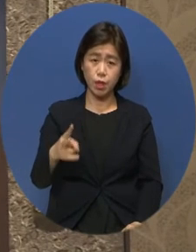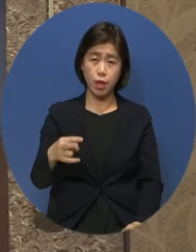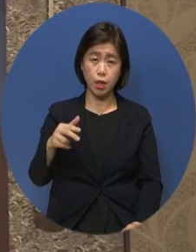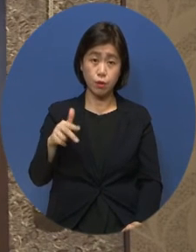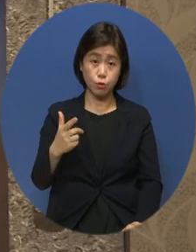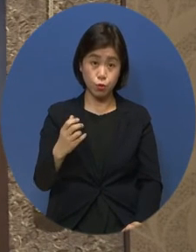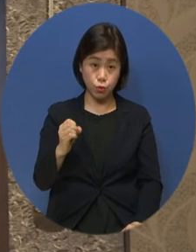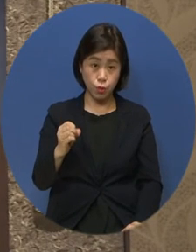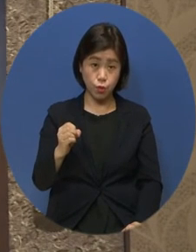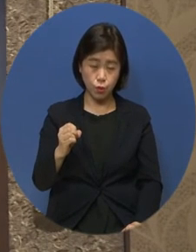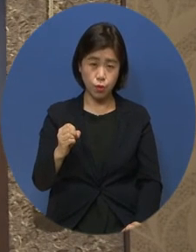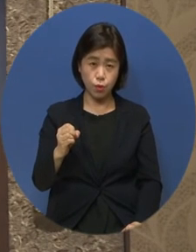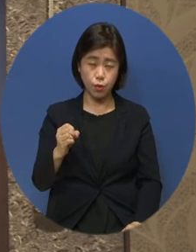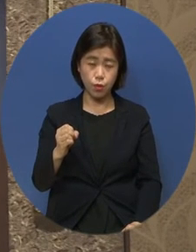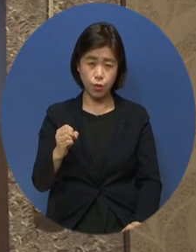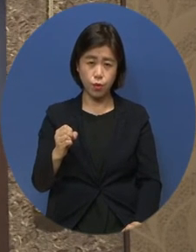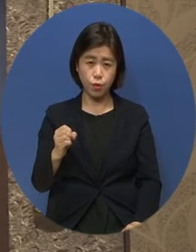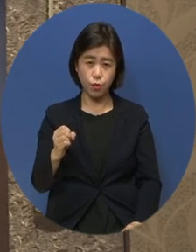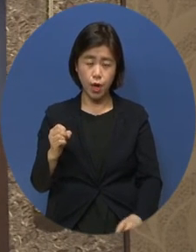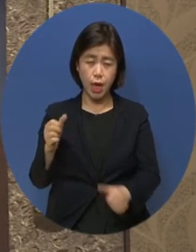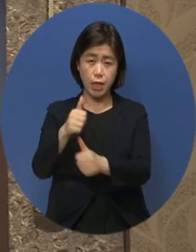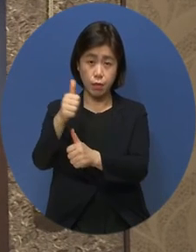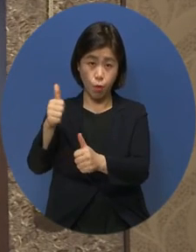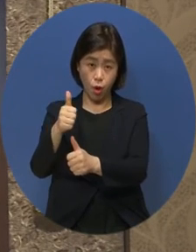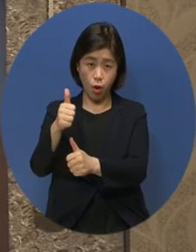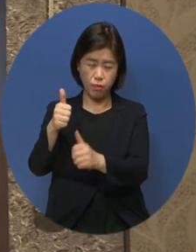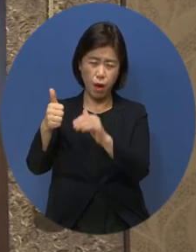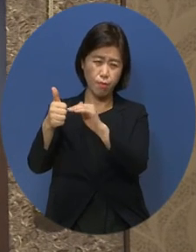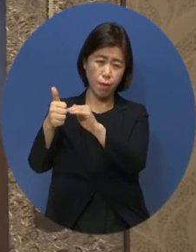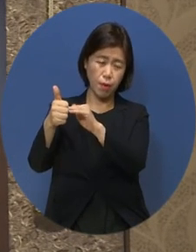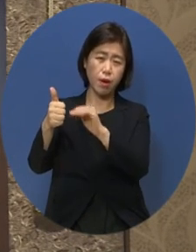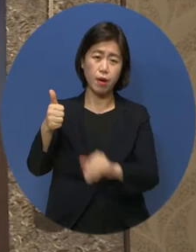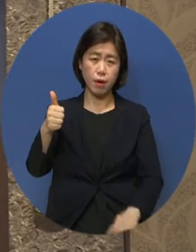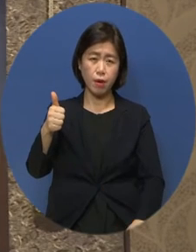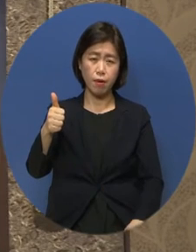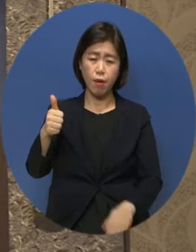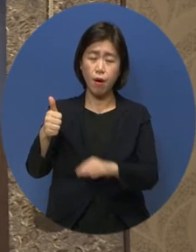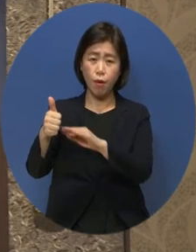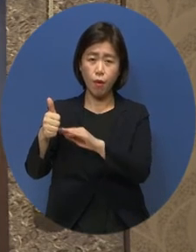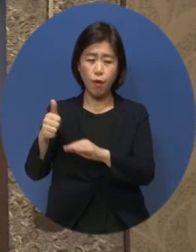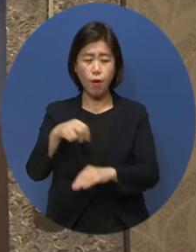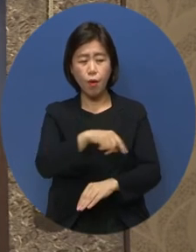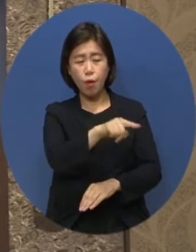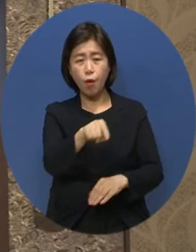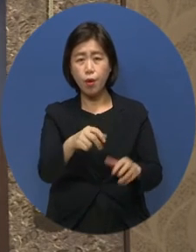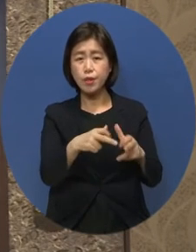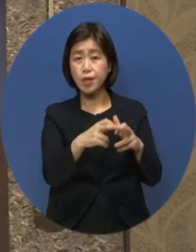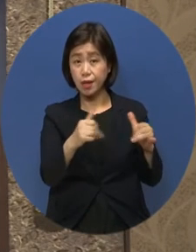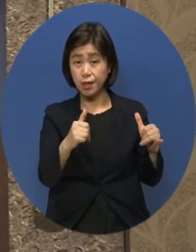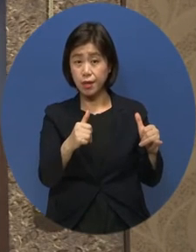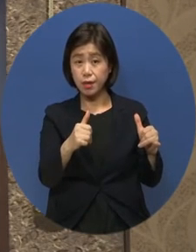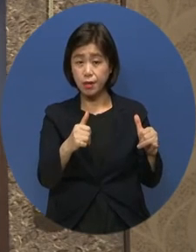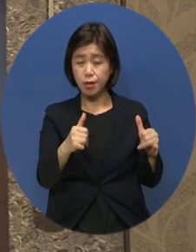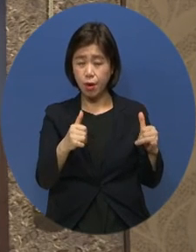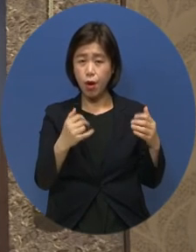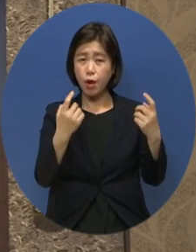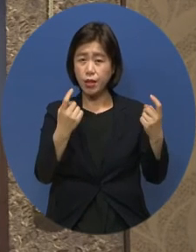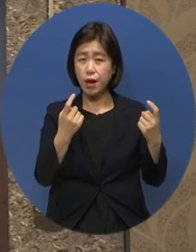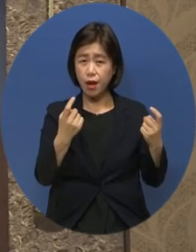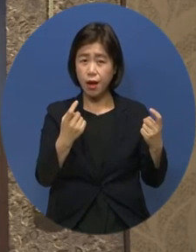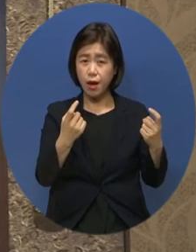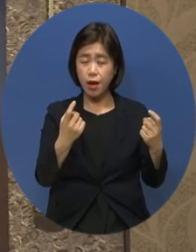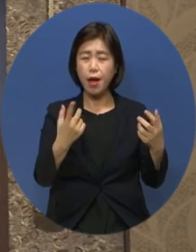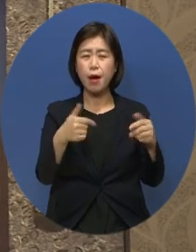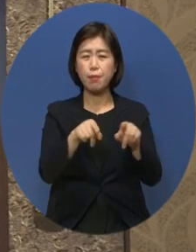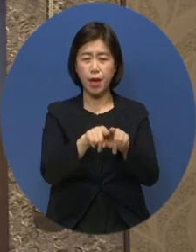라는 프로그램을 기획을 했습니다 장애인들을 모시고 어 휠체어를 타고 또 극중 보상 물을